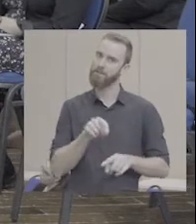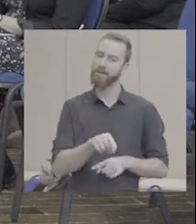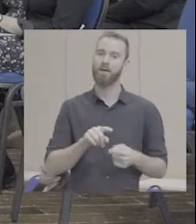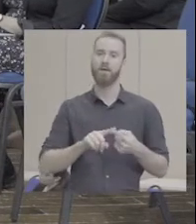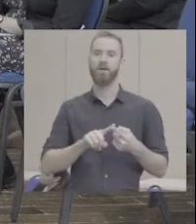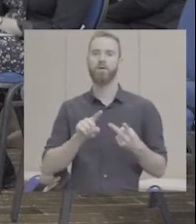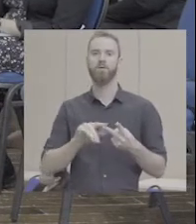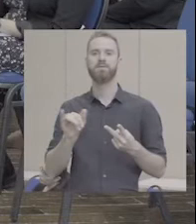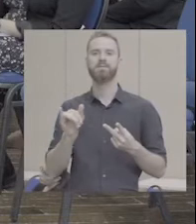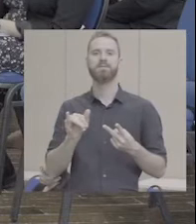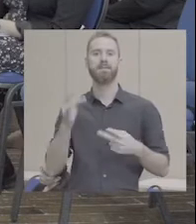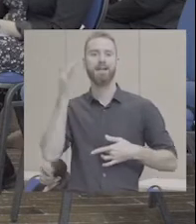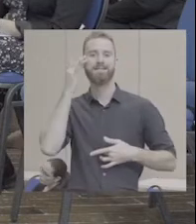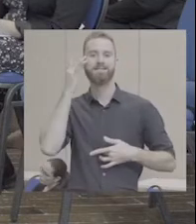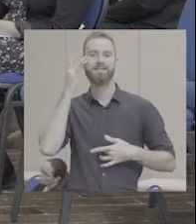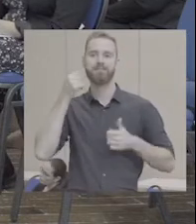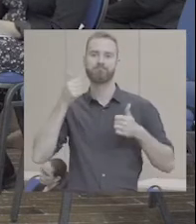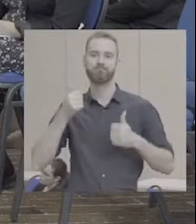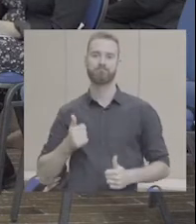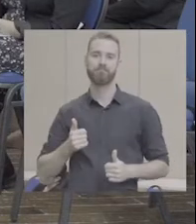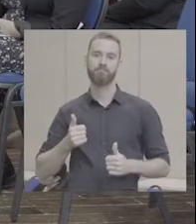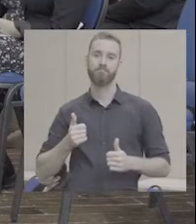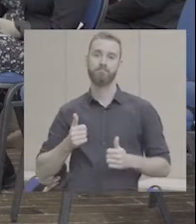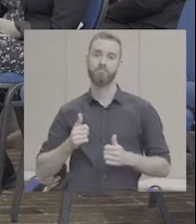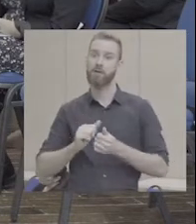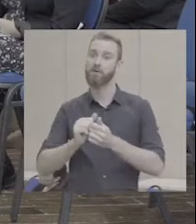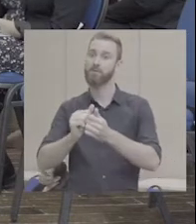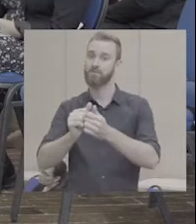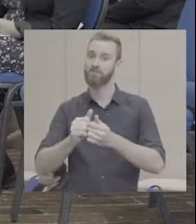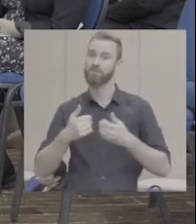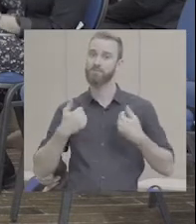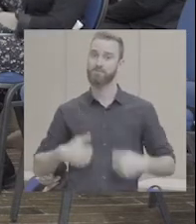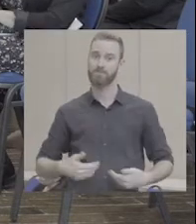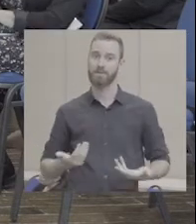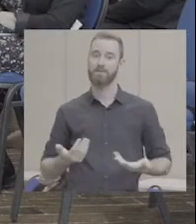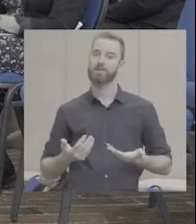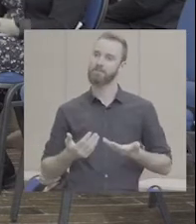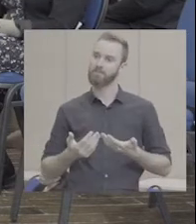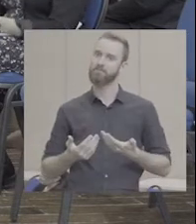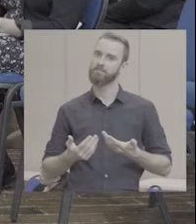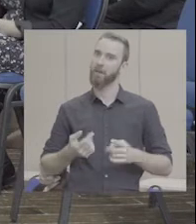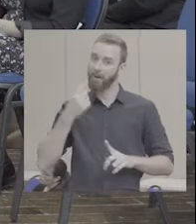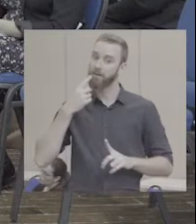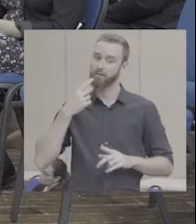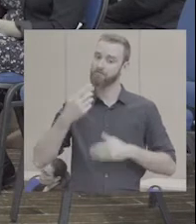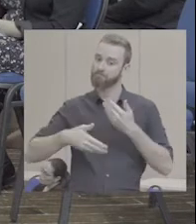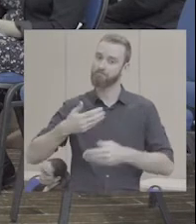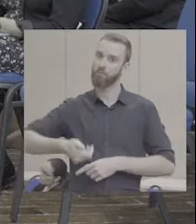de la maladie évolutive aussi. Puis ça risque d'arriver pas mal